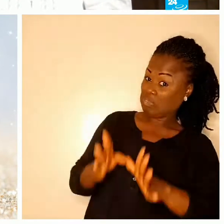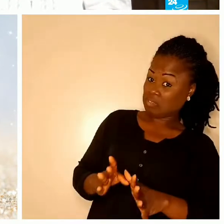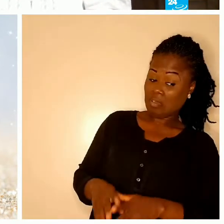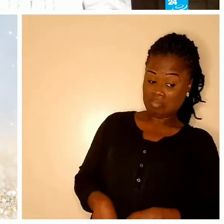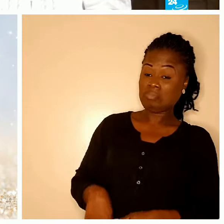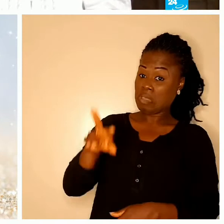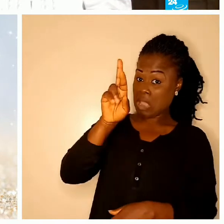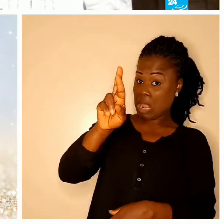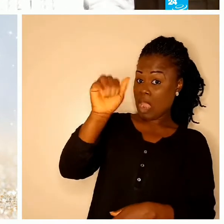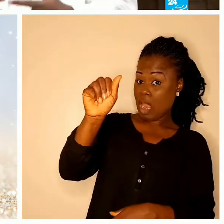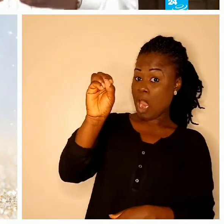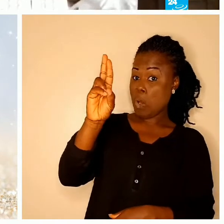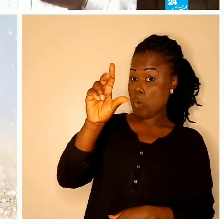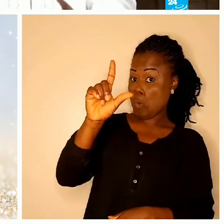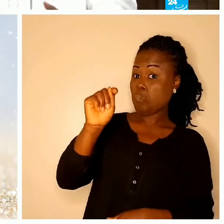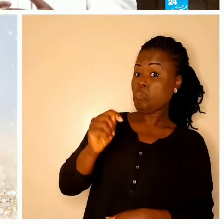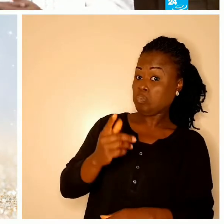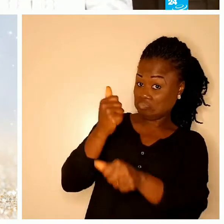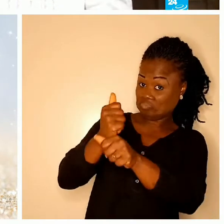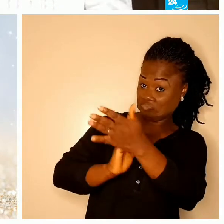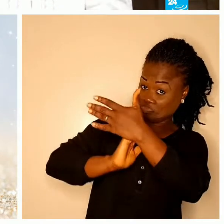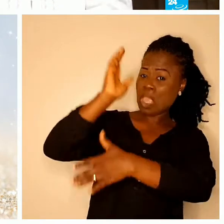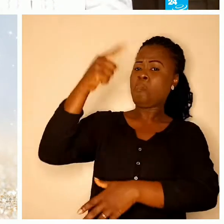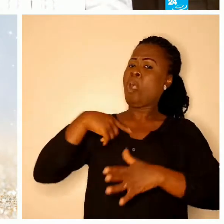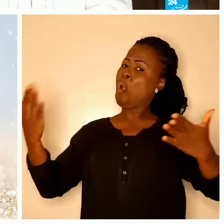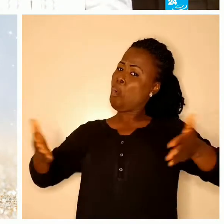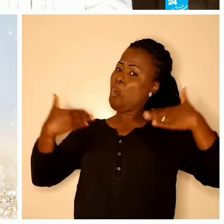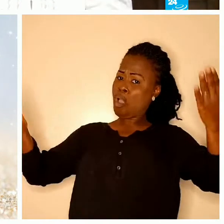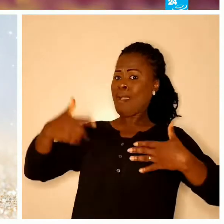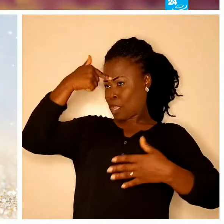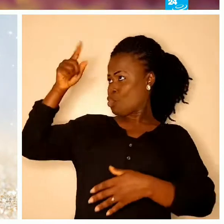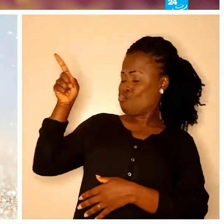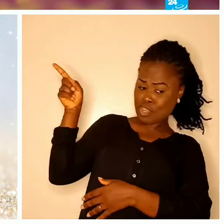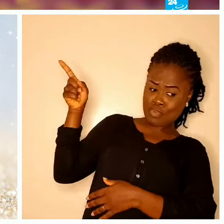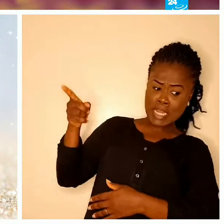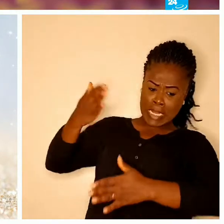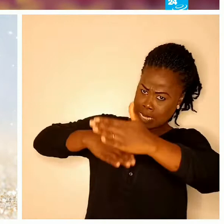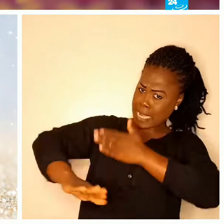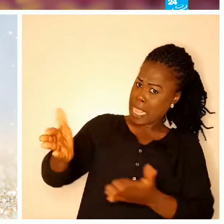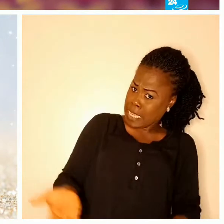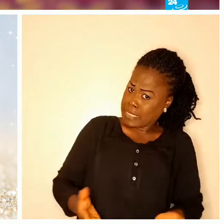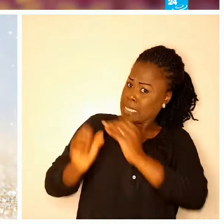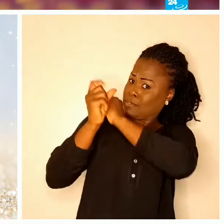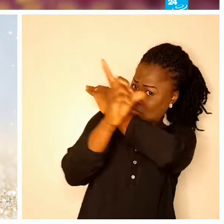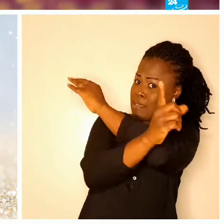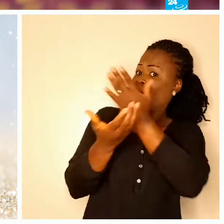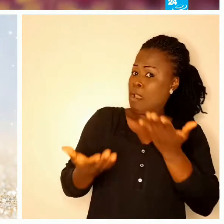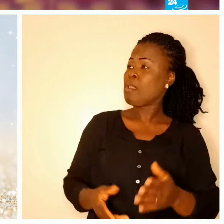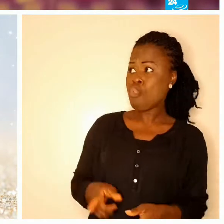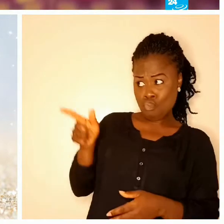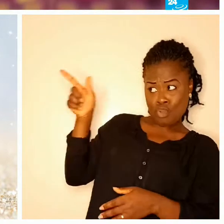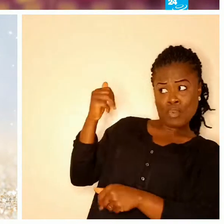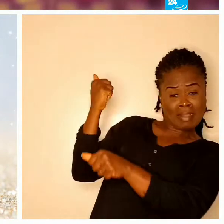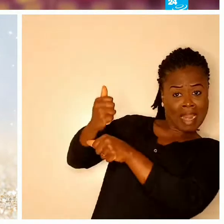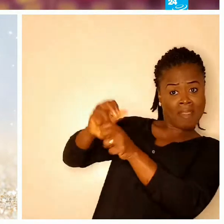suis d'autant plus heureux que c'est un natif de Dakar et donc du Sénégal, et je pense qu'il continue d'ailleurs de travailler